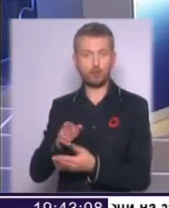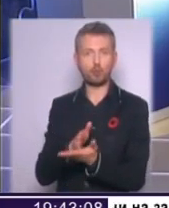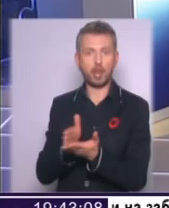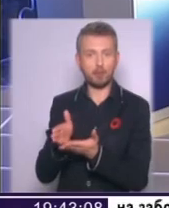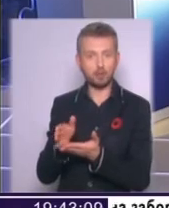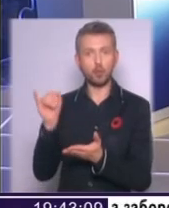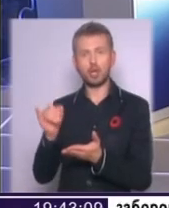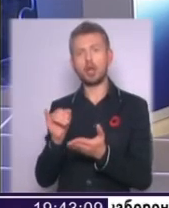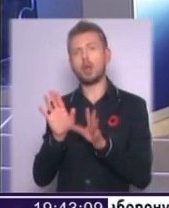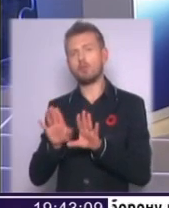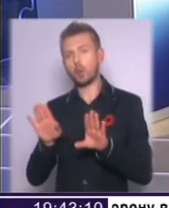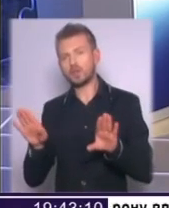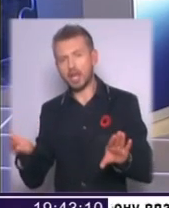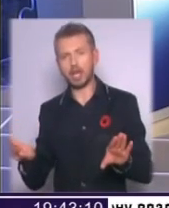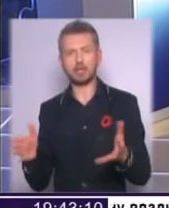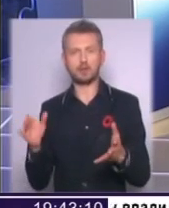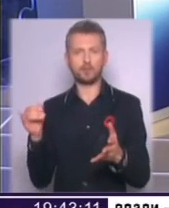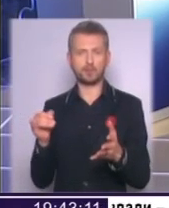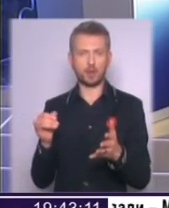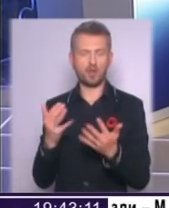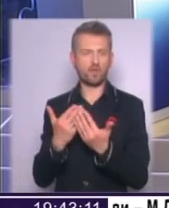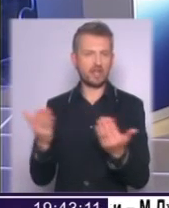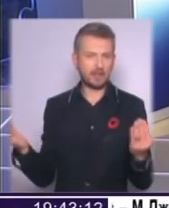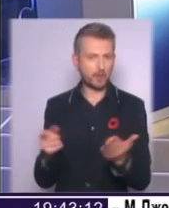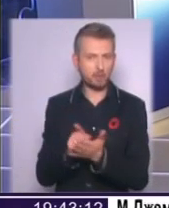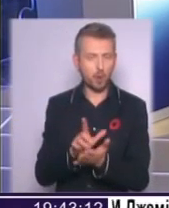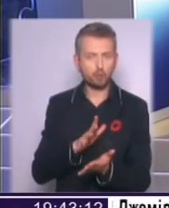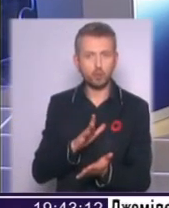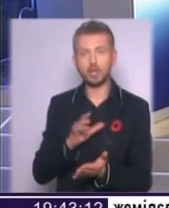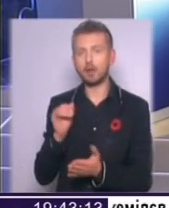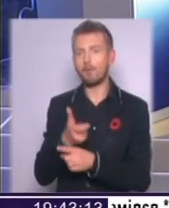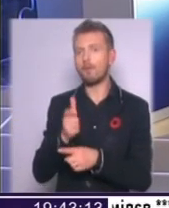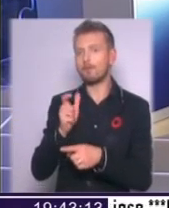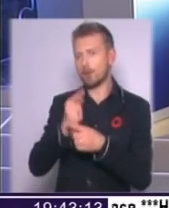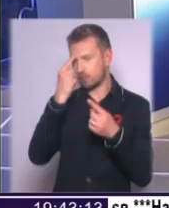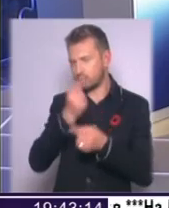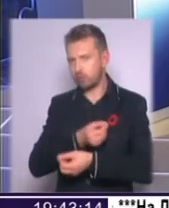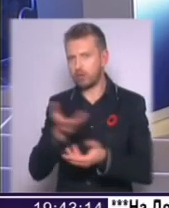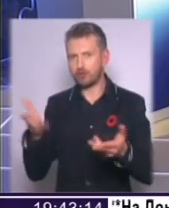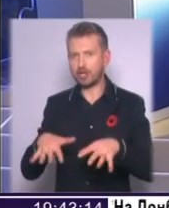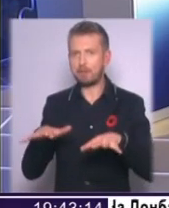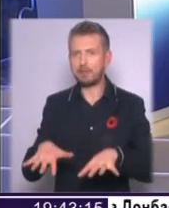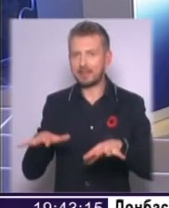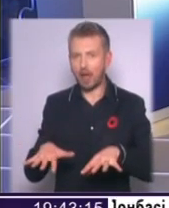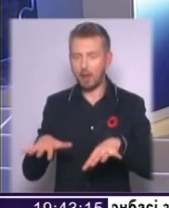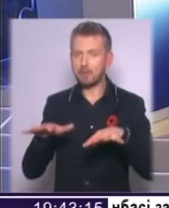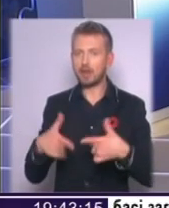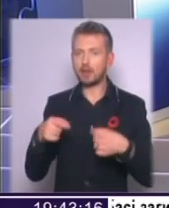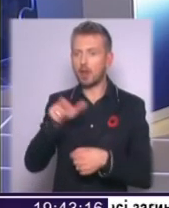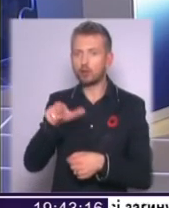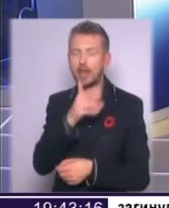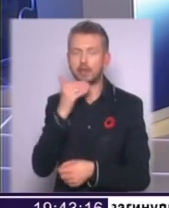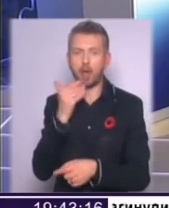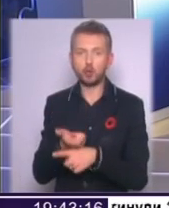і музеї, і виставки мають бути, і в більш публічних, можливо, місцях, в місцях, де людей набагато